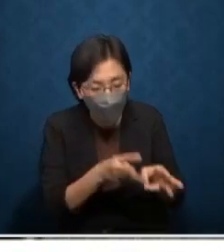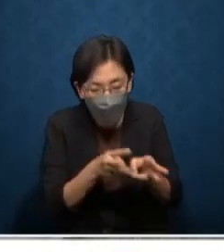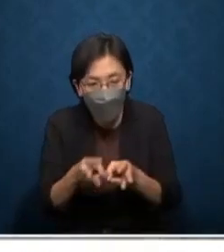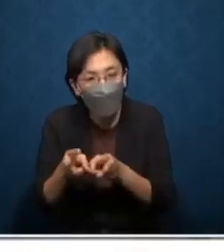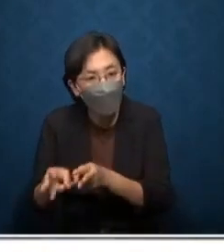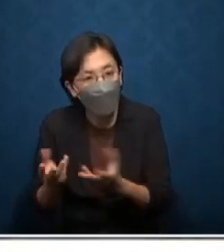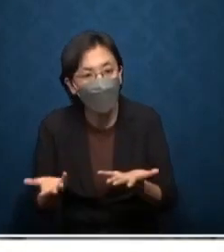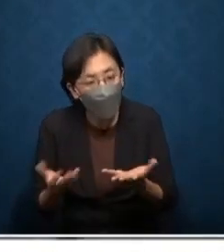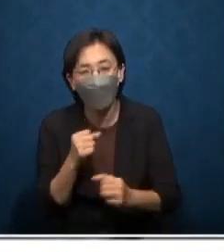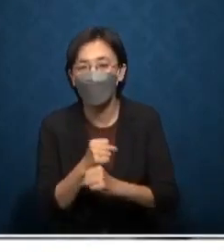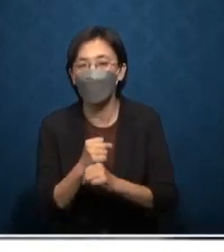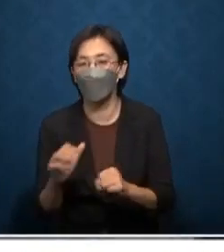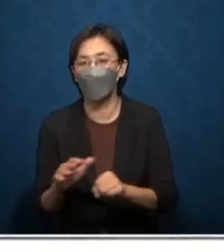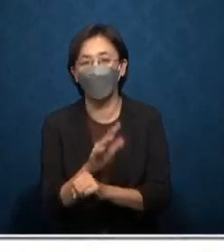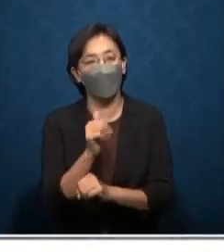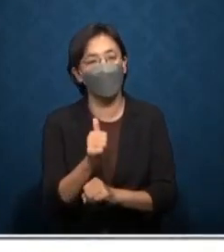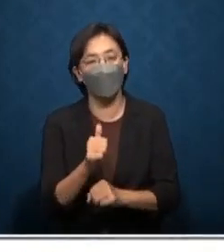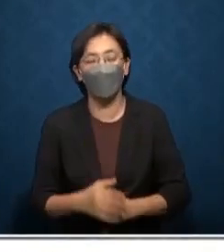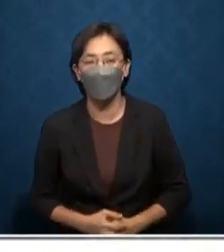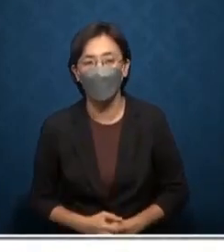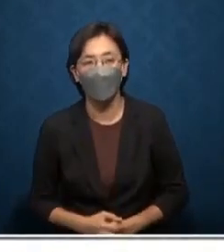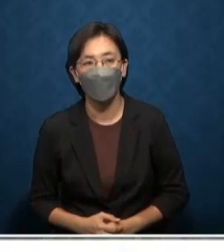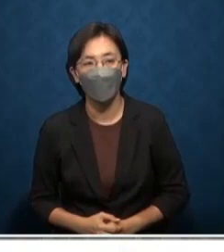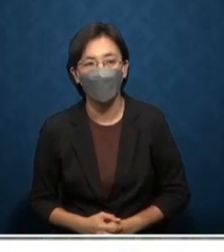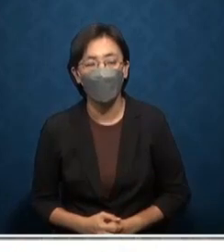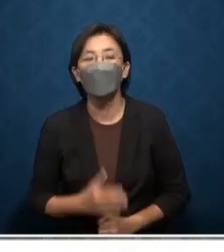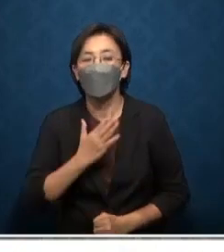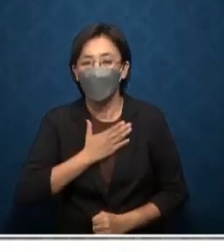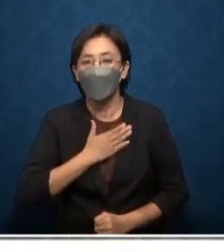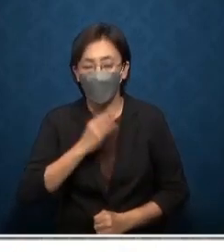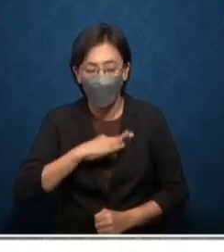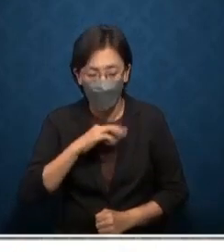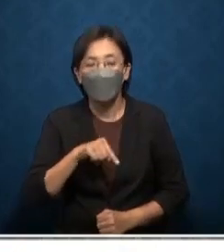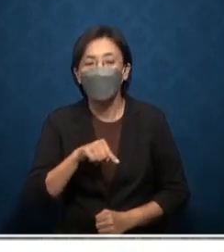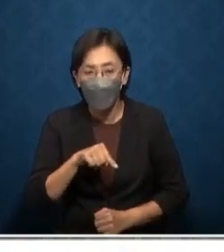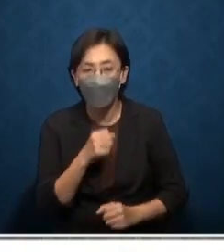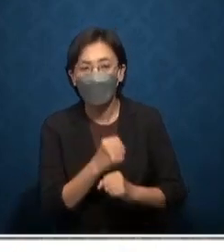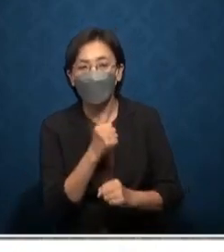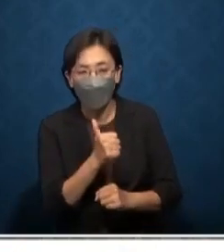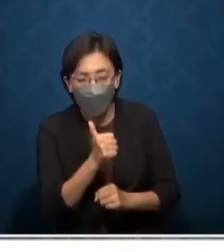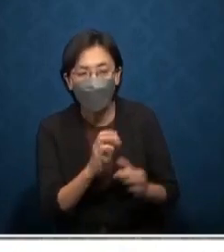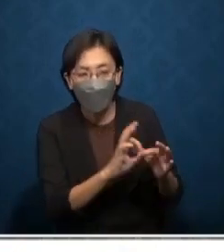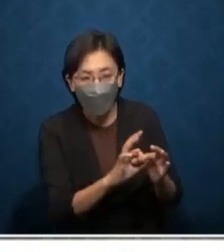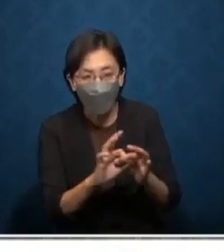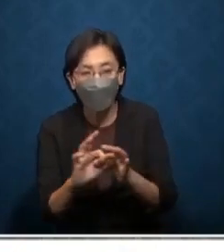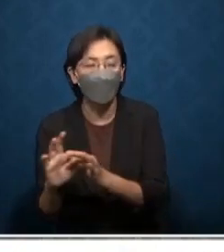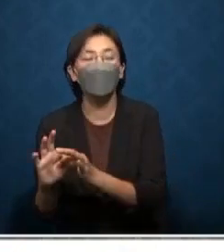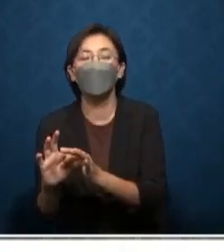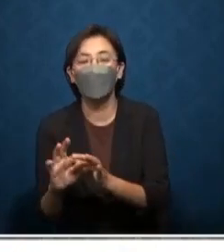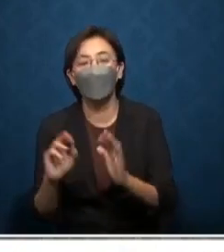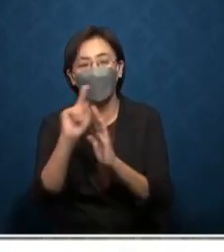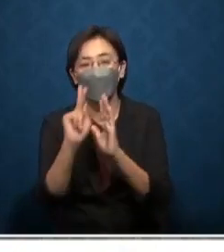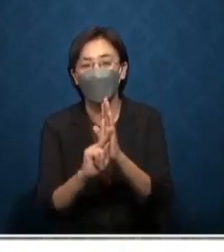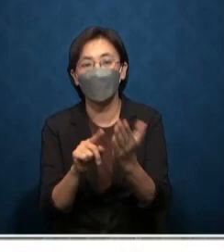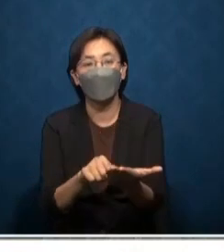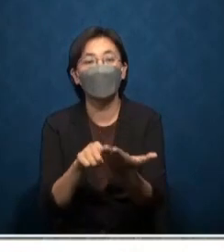เพระวาท่านทำครบวงจร อัี้กเป็เรื่องหนึงที่น่าติดตามและ ตั้งแต่กฎหมายเสน